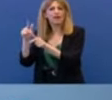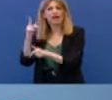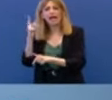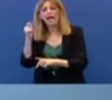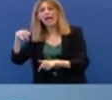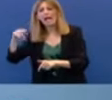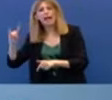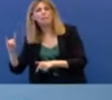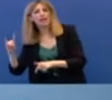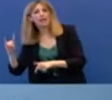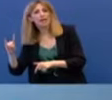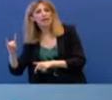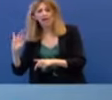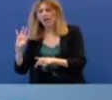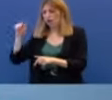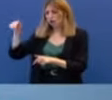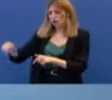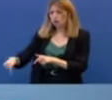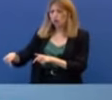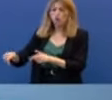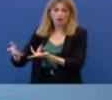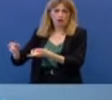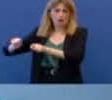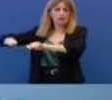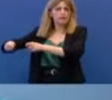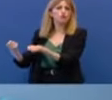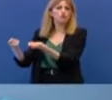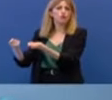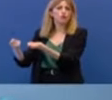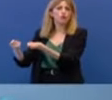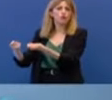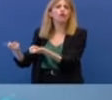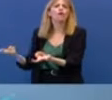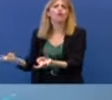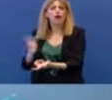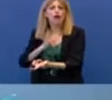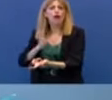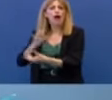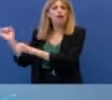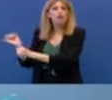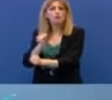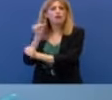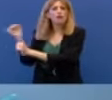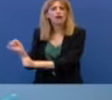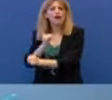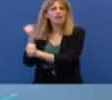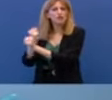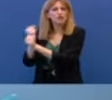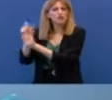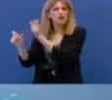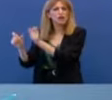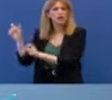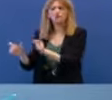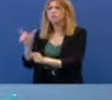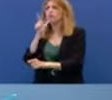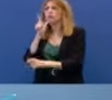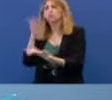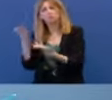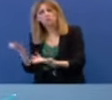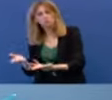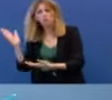παραμένουν κλειστά και επομένως το προσωπικό καθαριότητας σε αυτές τις δημοτικές υποδομές μπορεί να αξιοποιηθεί στους παιδικούς